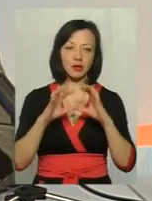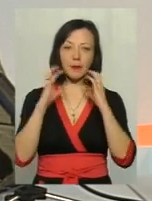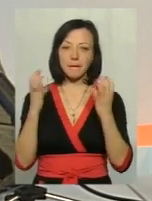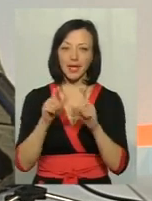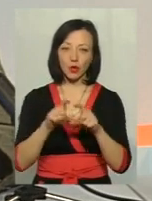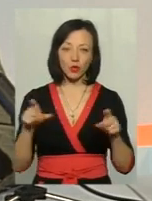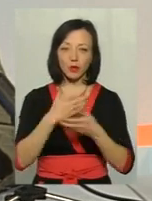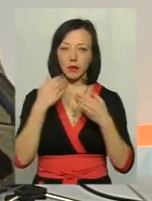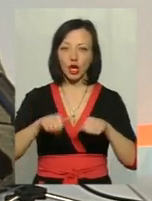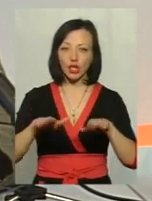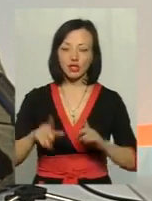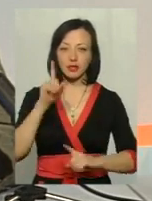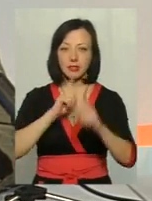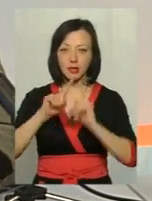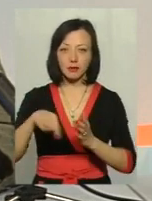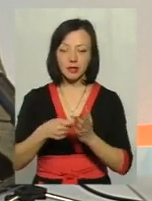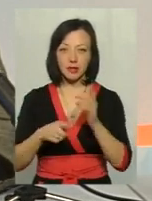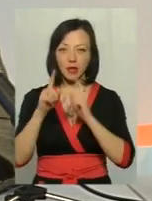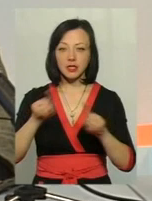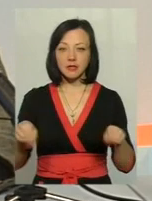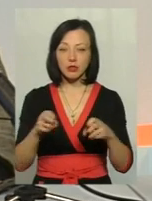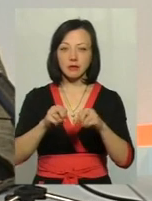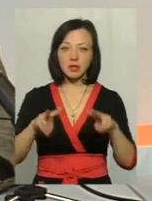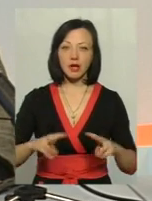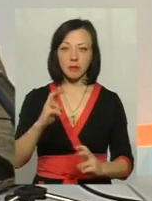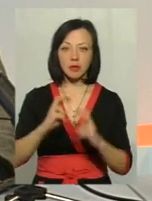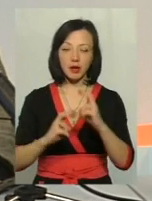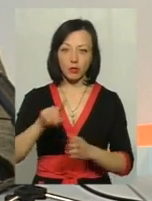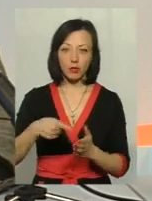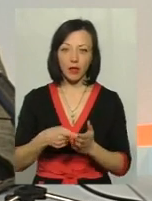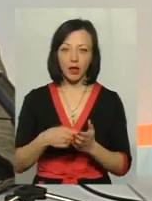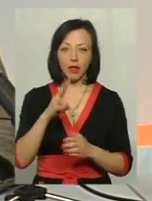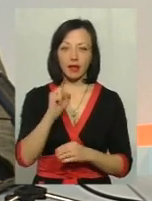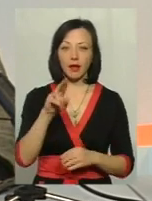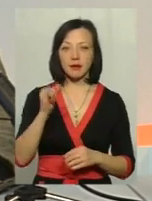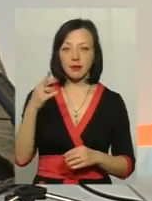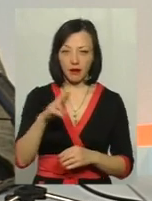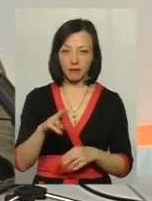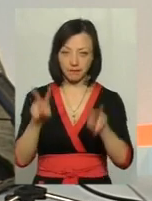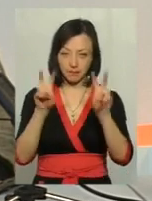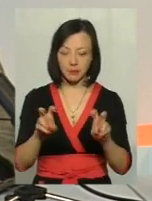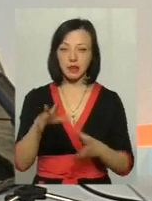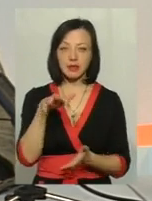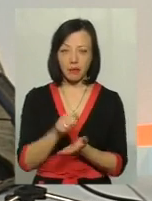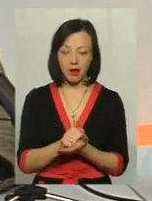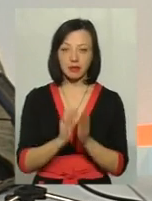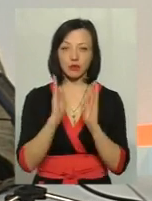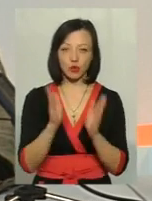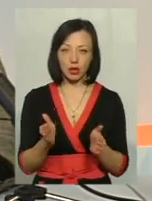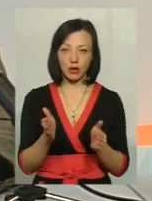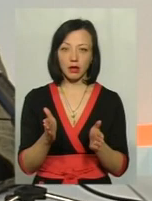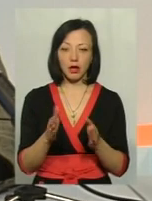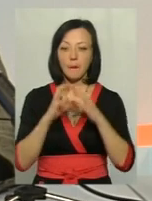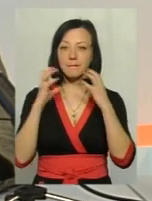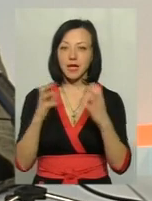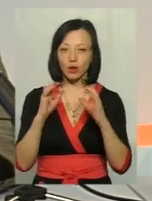немає. Рішенням сесії міської ради створено спеціальне підприємство комунальне «Надія», яке буде займатися саме